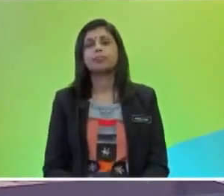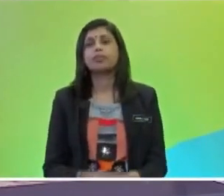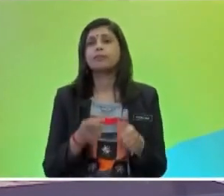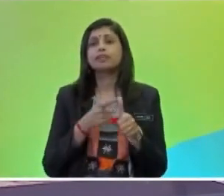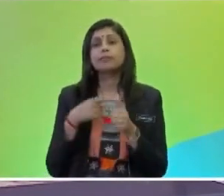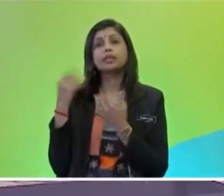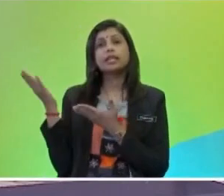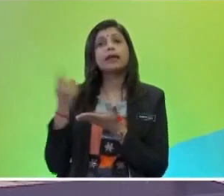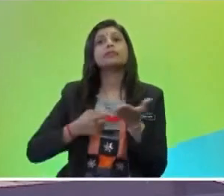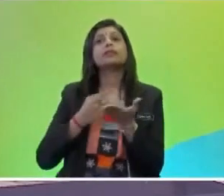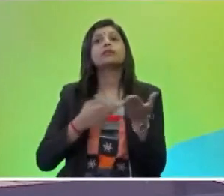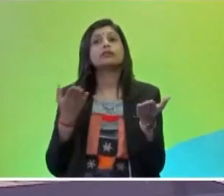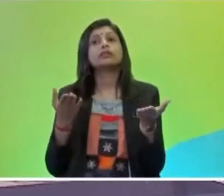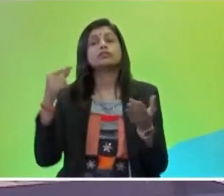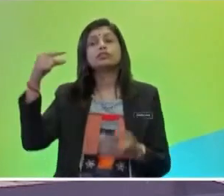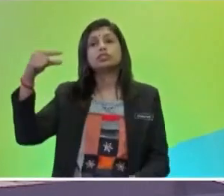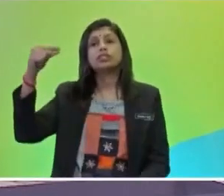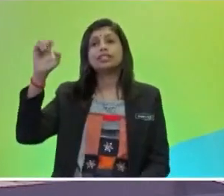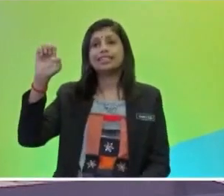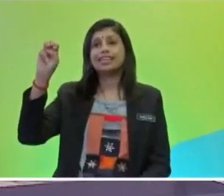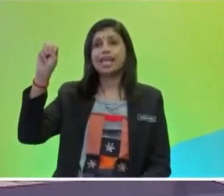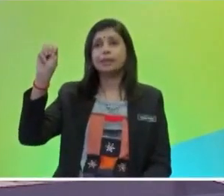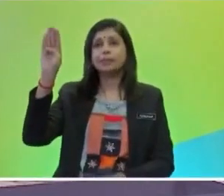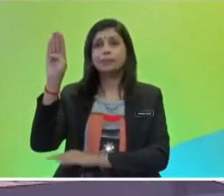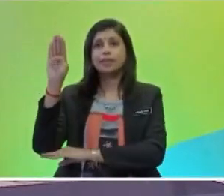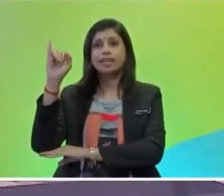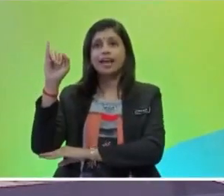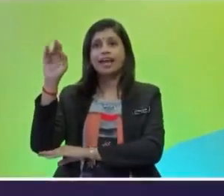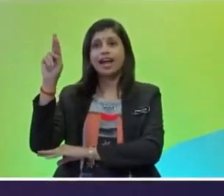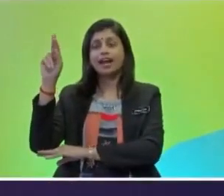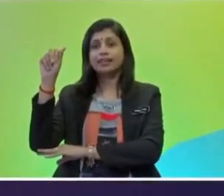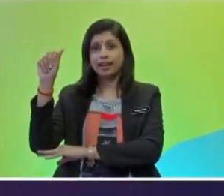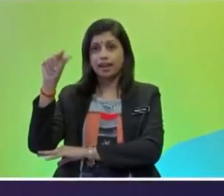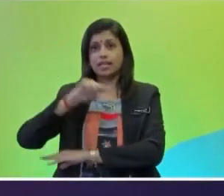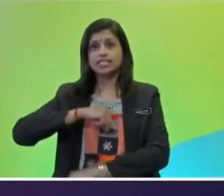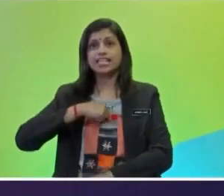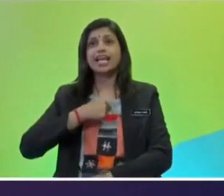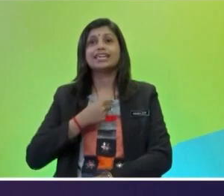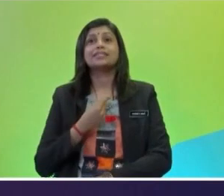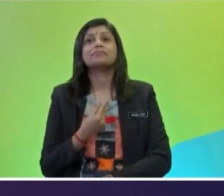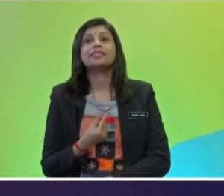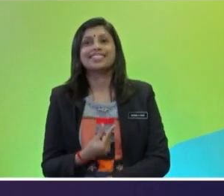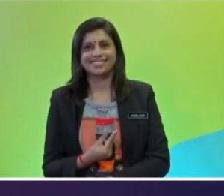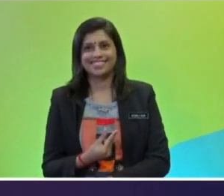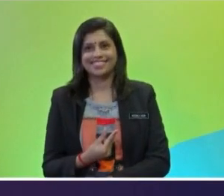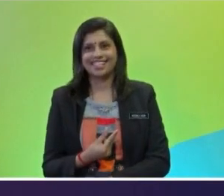Okay, yang pertama perasaan gembira. Kan? Perasaan gembira, kita pun akan gembira, jiran pun akan gembira bila dia dapat terima apa-apa